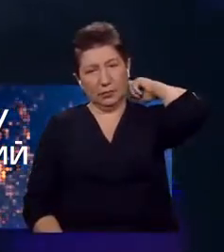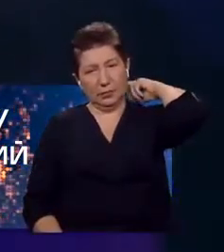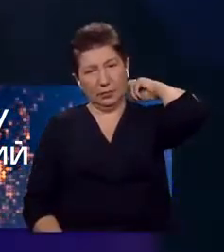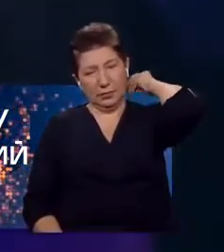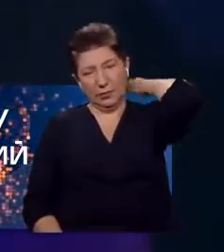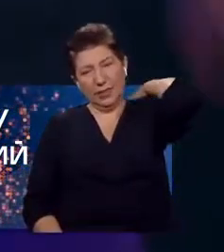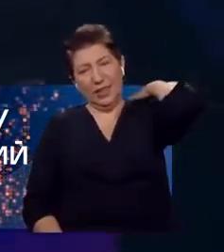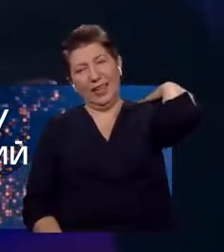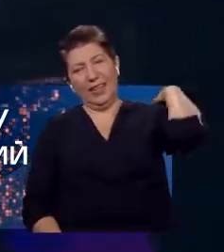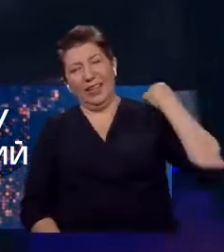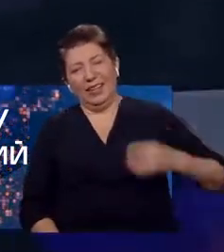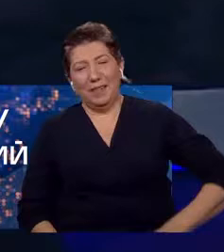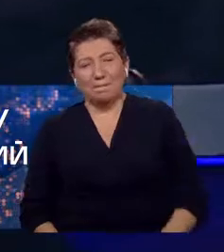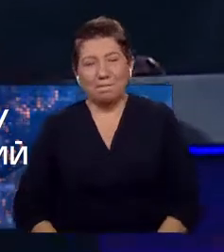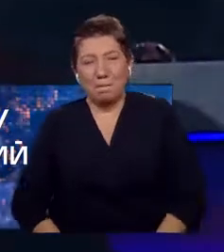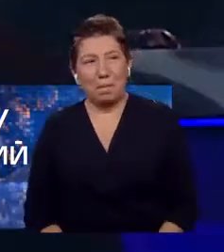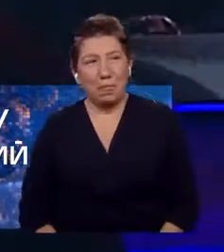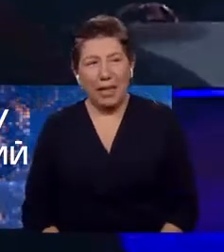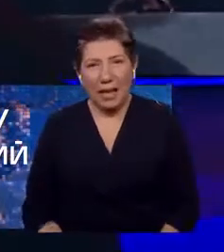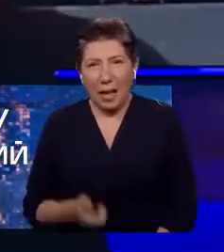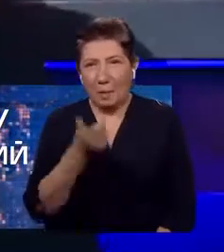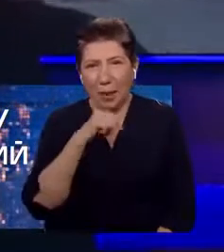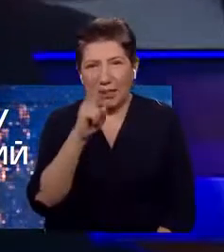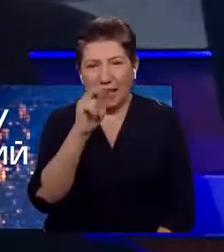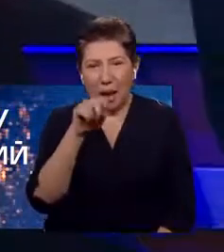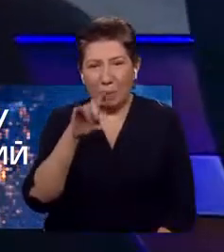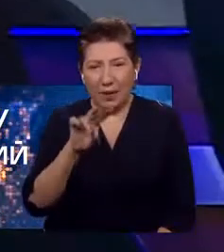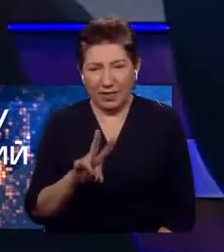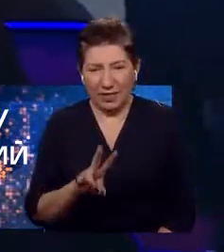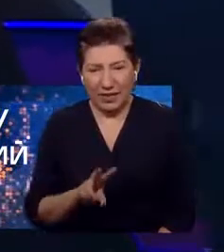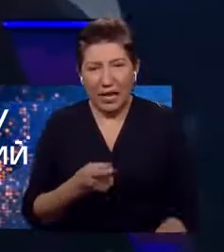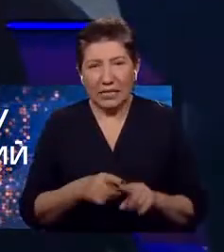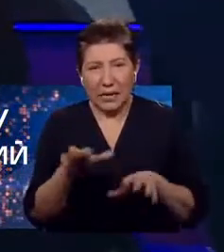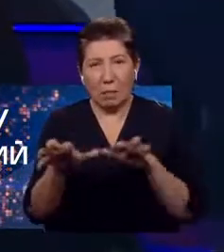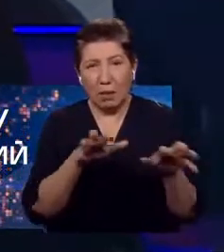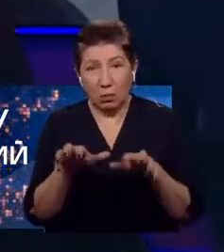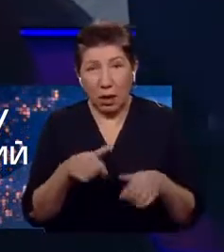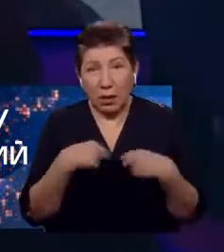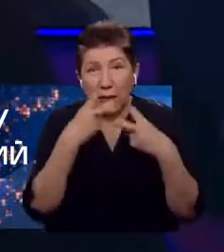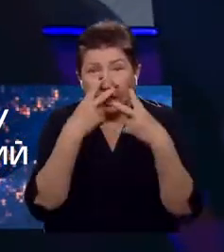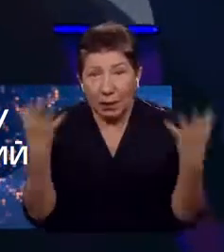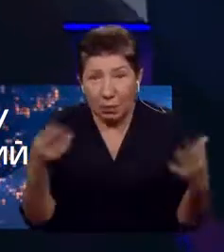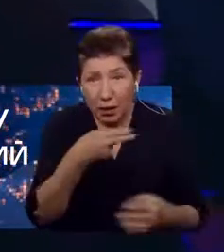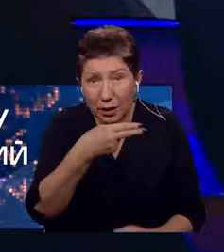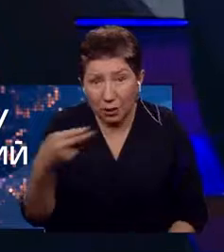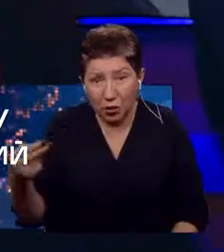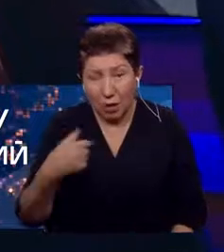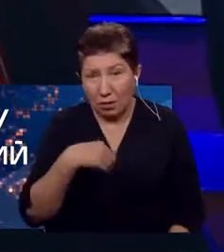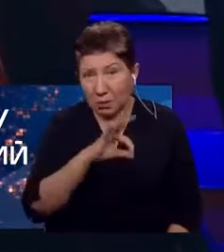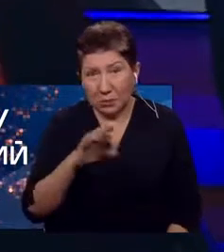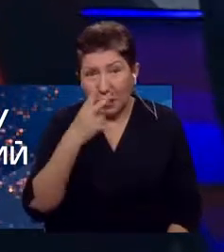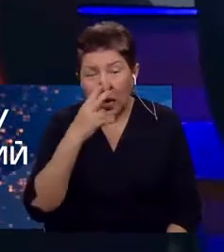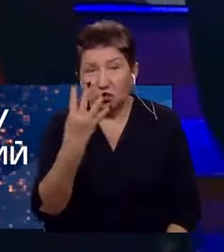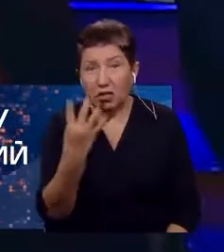Вибачте. Я тут. Ой, пробачте, Каплін. Да. Це маніпуляція. Чому просто маніпуляція? Не бачно цих рядків. Тут так просто знижка в